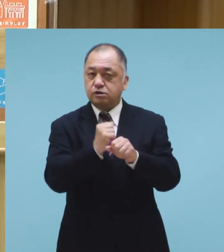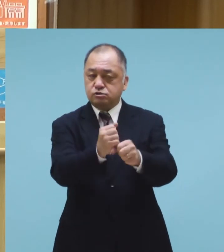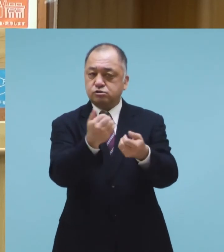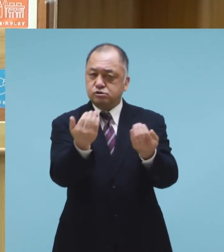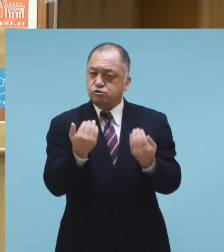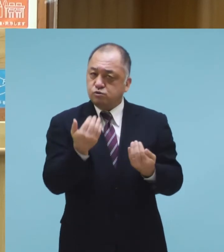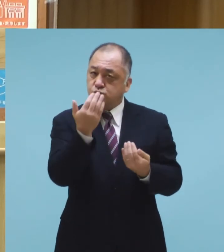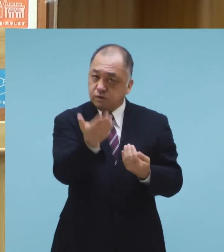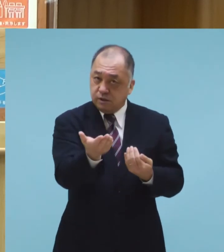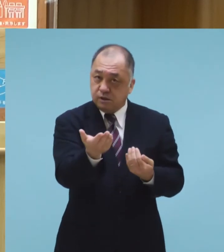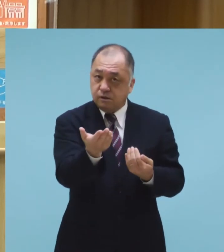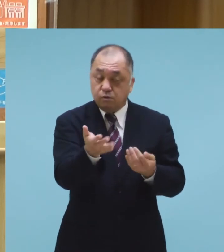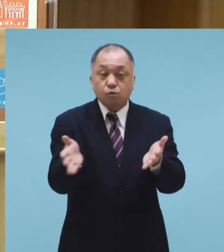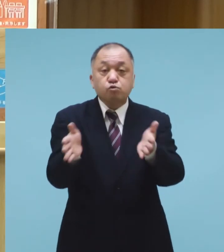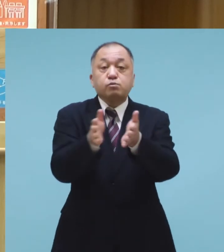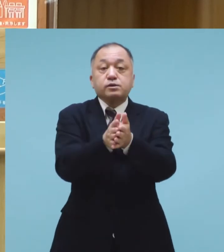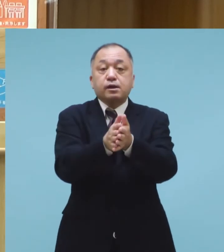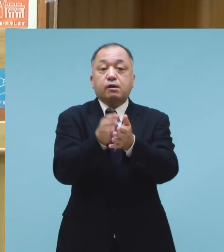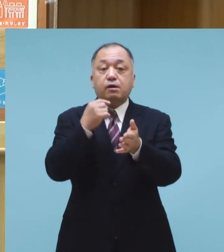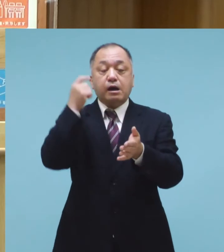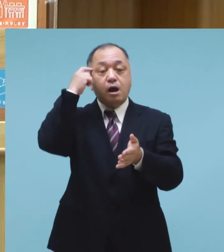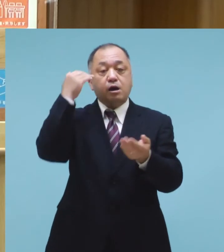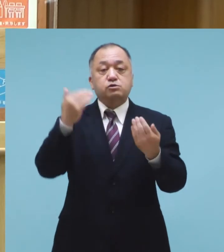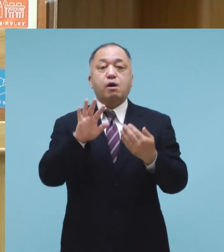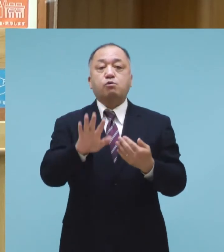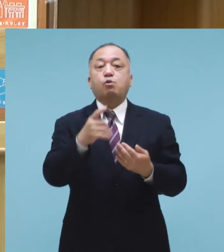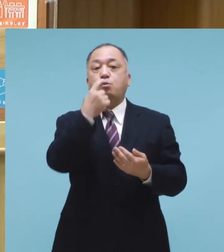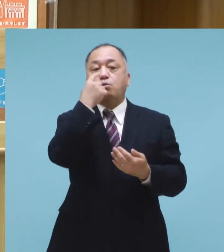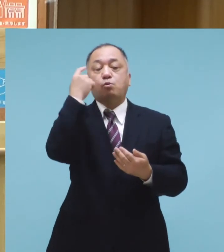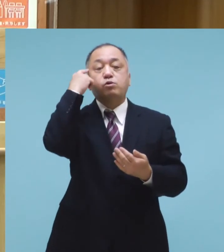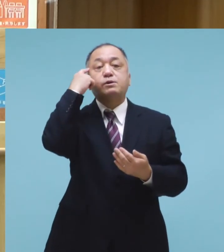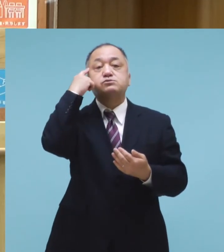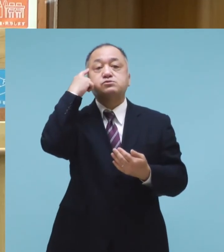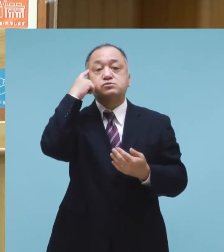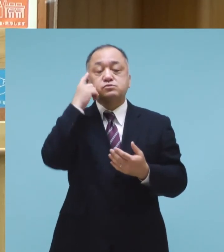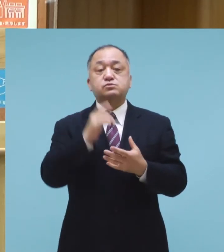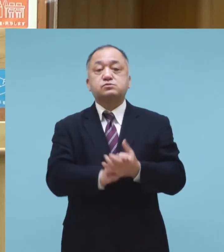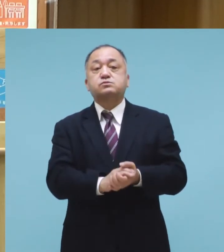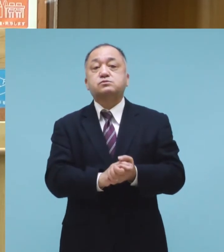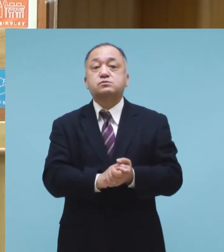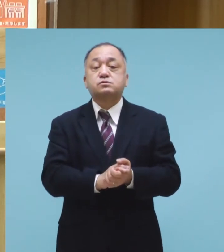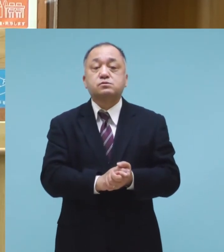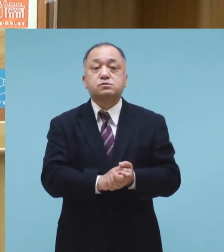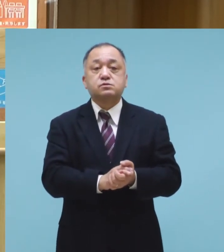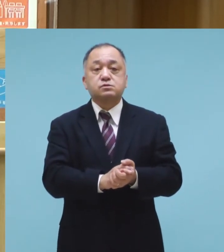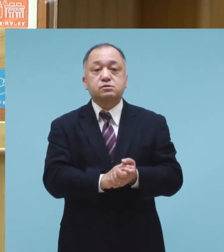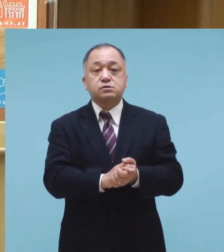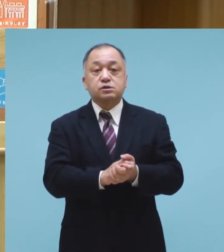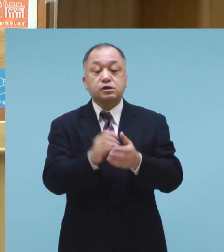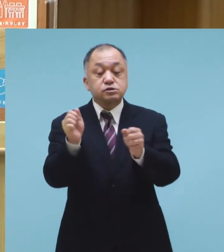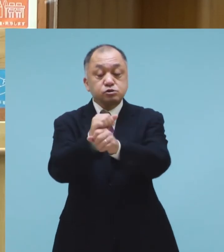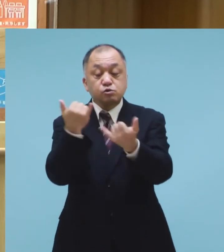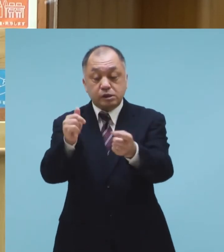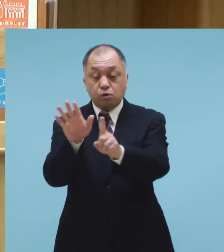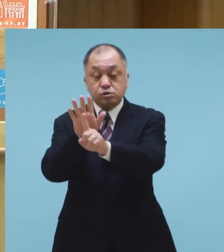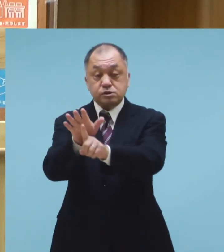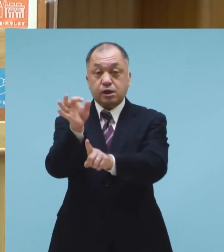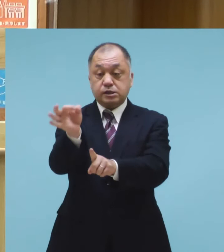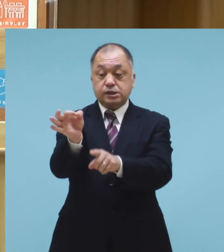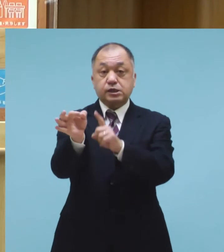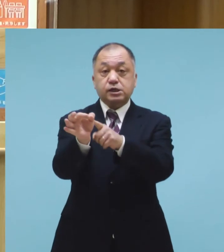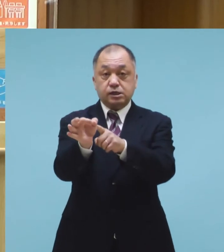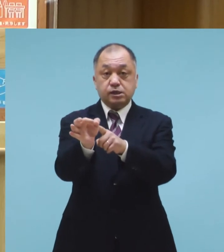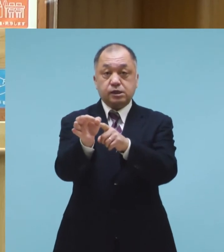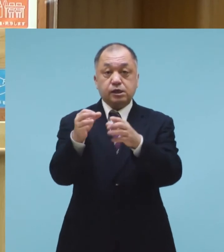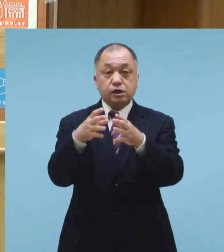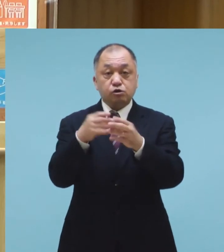めてこれは考えていかなきゃいけないというふうには思ってます。 もう一点、事業者への支援金などについてですね、今日政